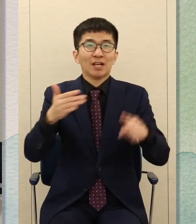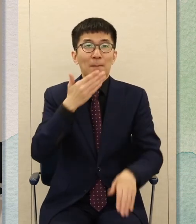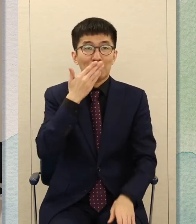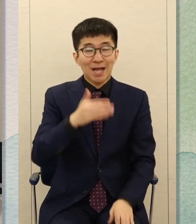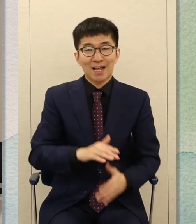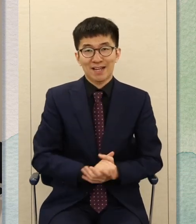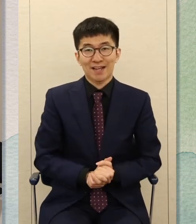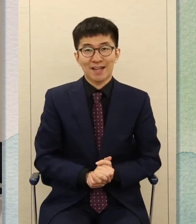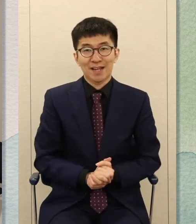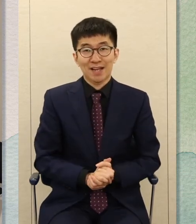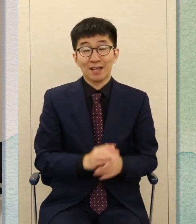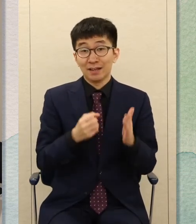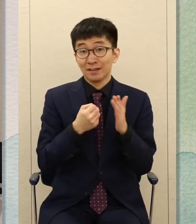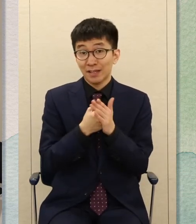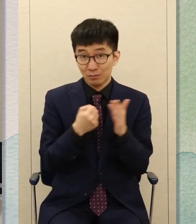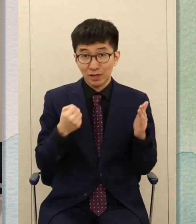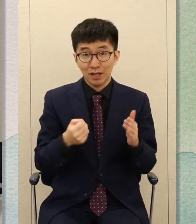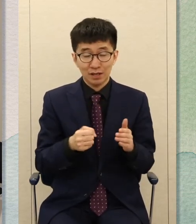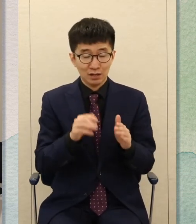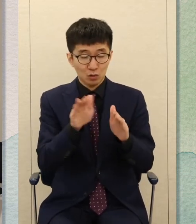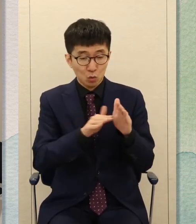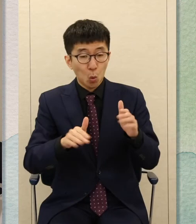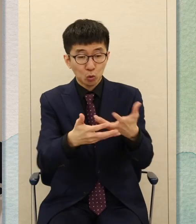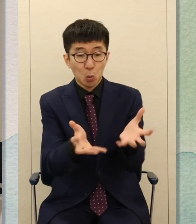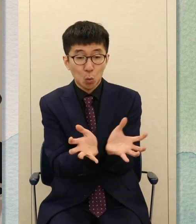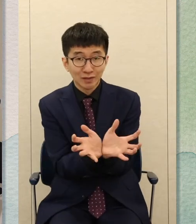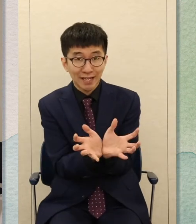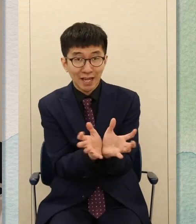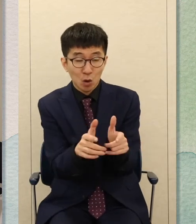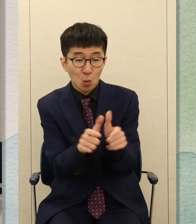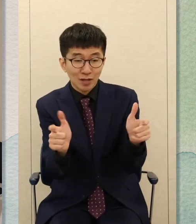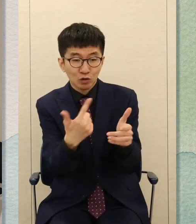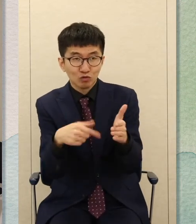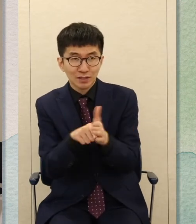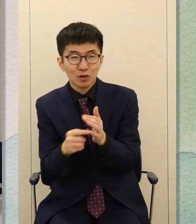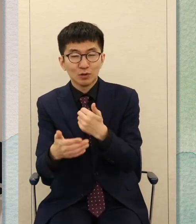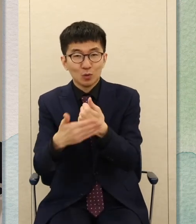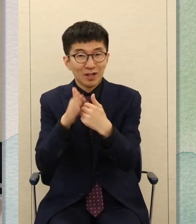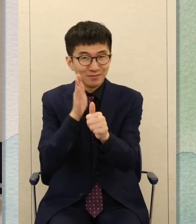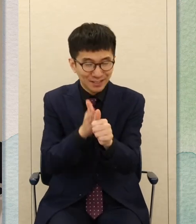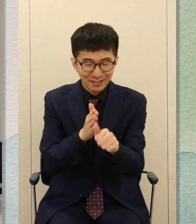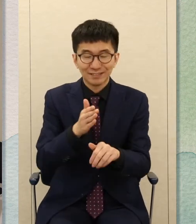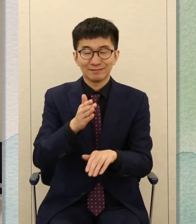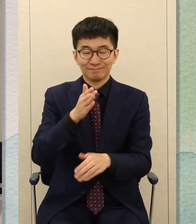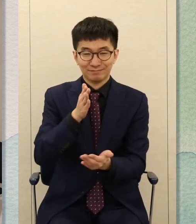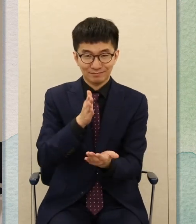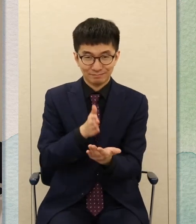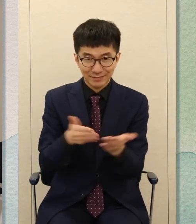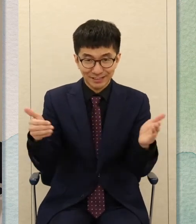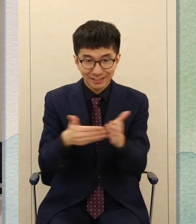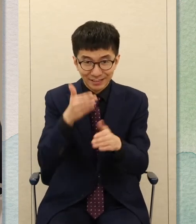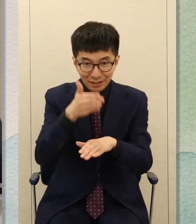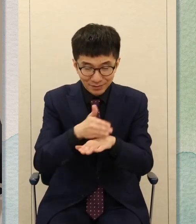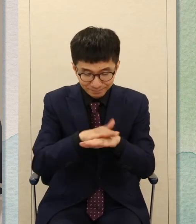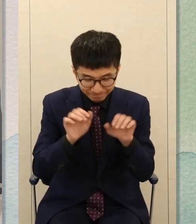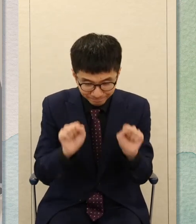독서 공동체를 활성화시키는데 예, 같이 참여해 주셨으면 좋겠습니다. 예, 마치겠습니다.